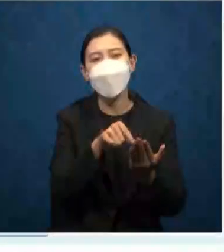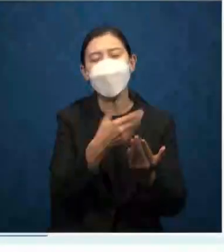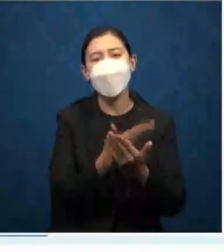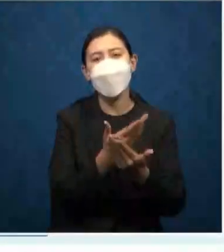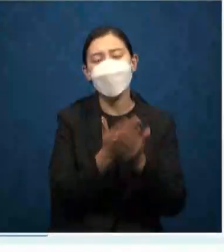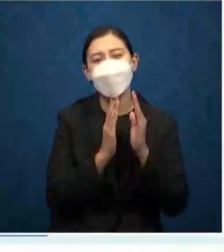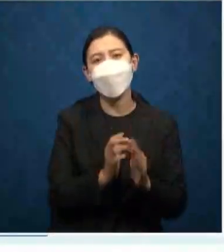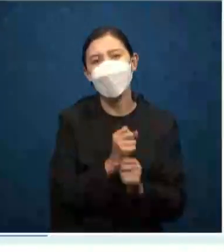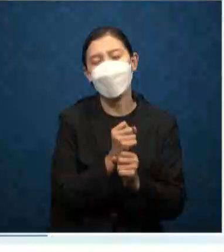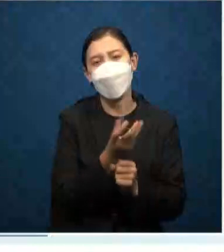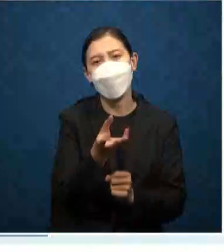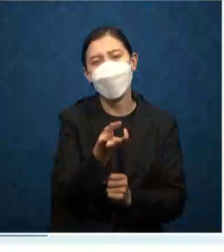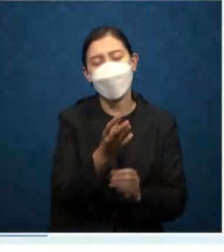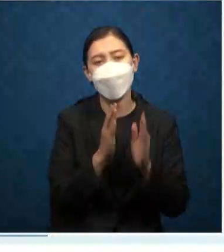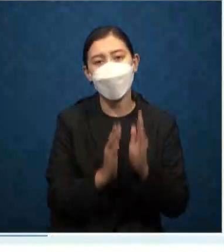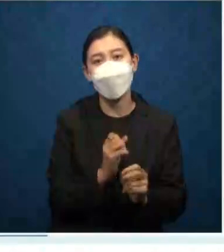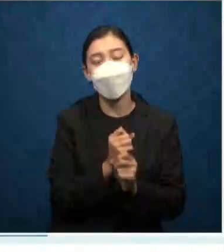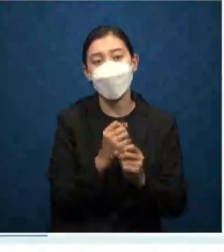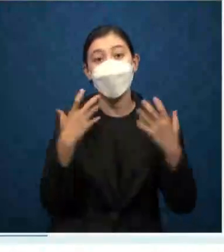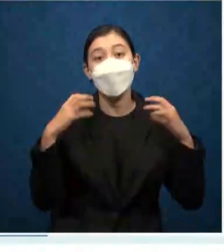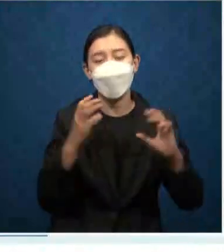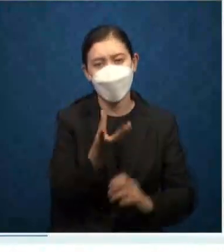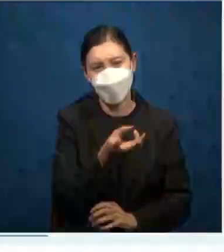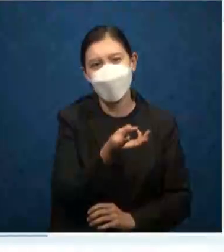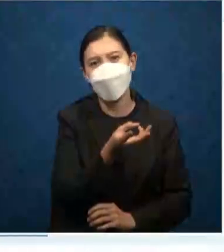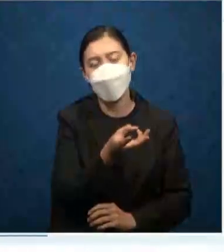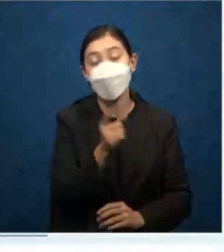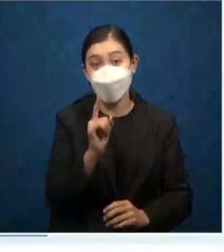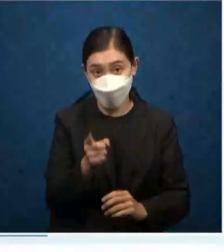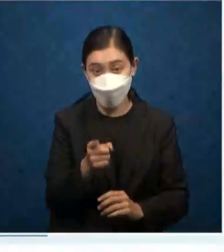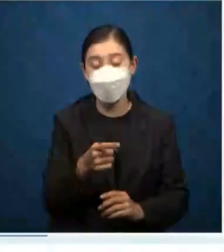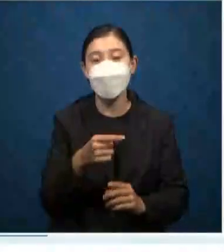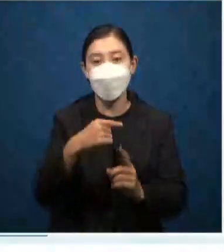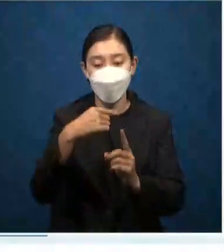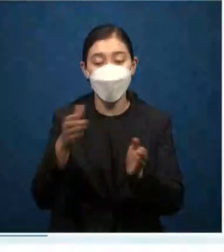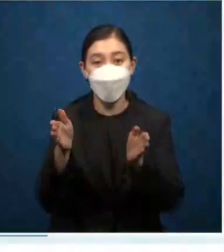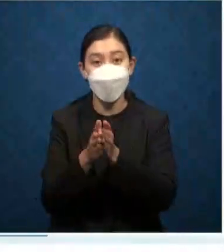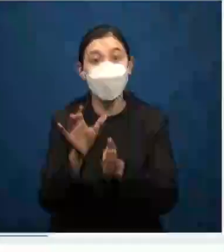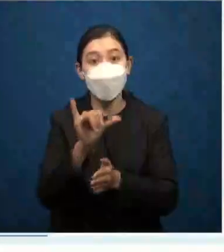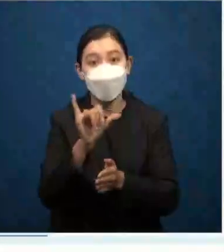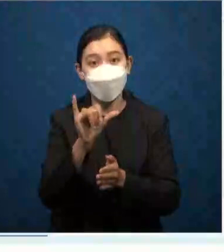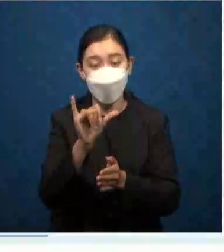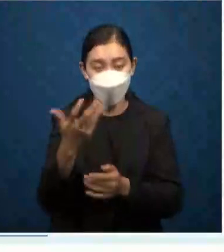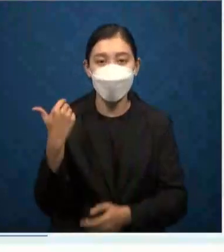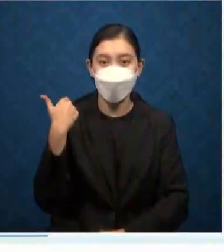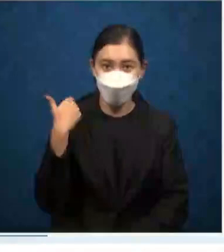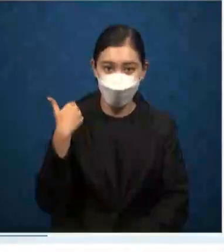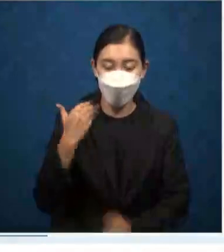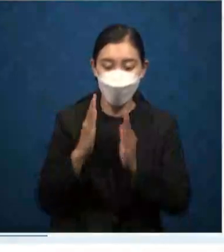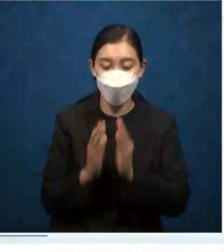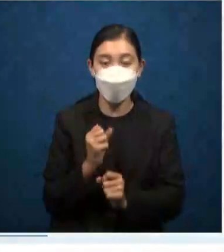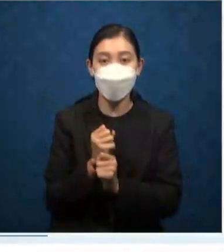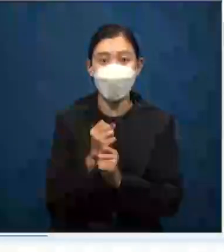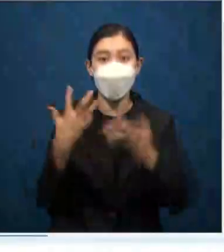กราบเรียนท่านประธานด้วยความเคารพครับงบนี้ยังไม่รวมงบบุคลากรของรัฐที่อยู่ในองค์กรปกครองส่วนท้องถิ่นซึ่ง